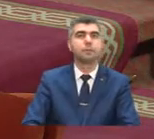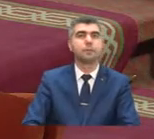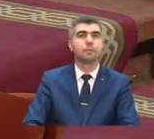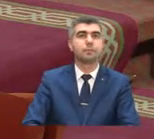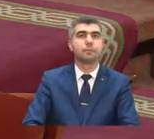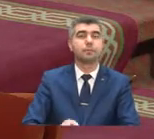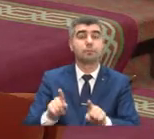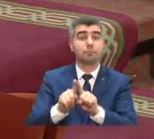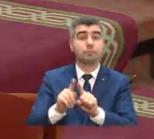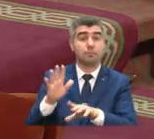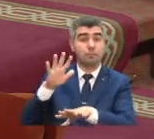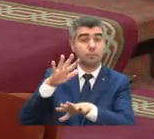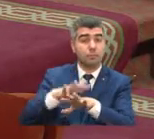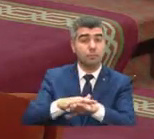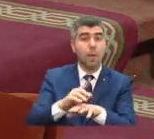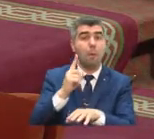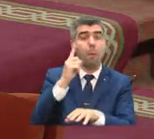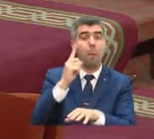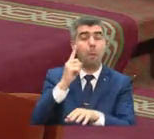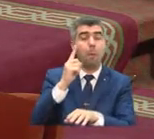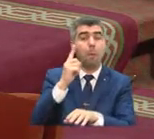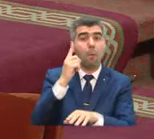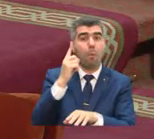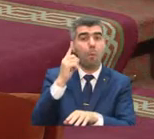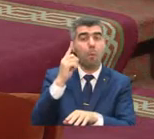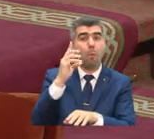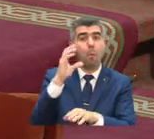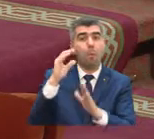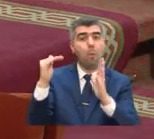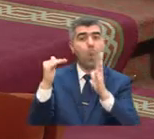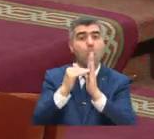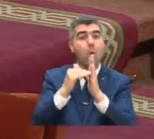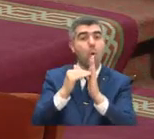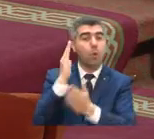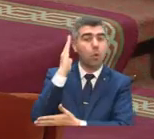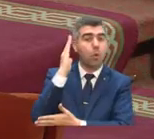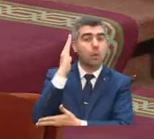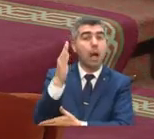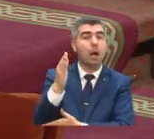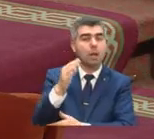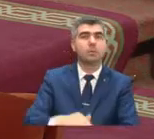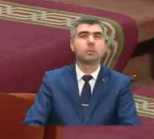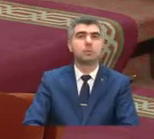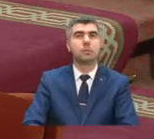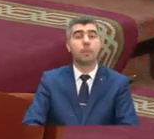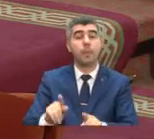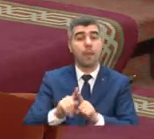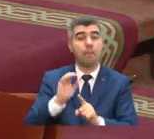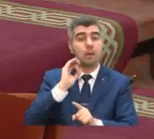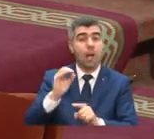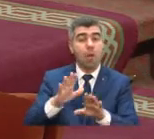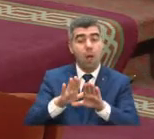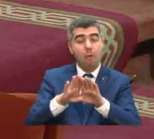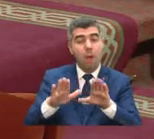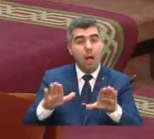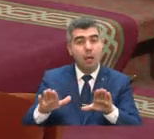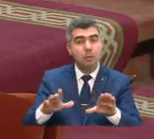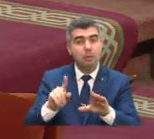تعبئة مليون هكتار إضافية للاستثمار الفلاحي من جهة، والثانية تمليك الأراضي الفلاحية